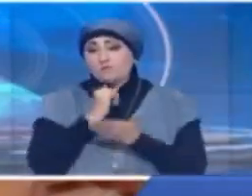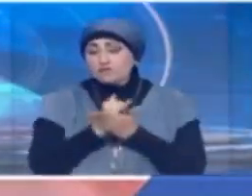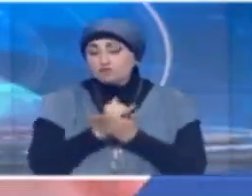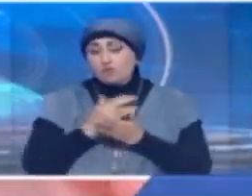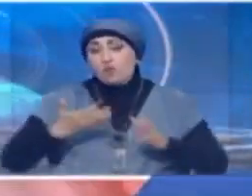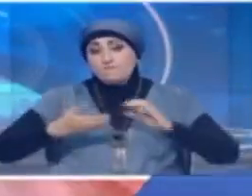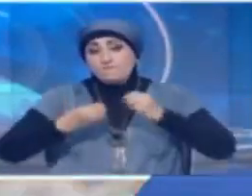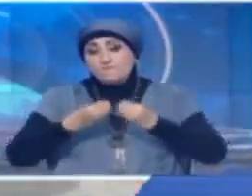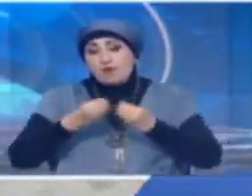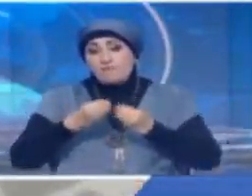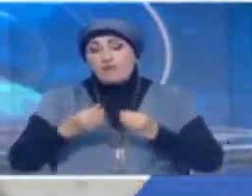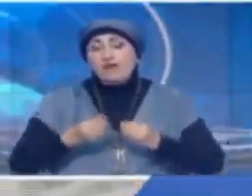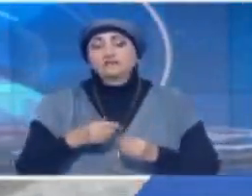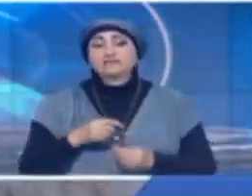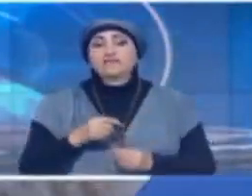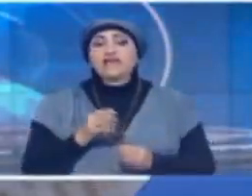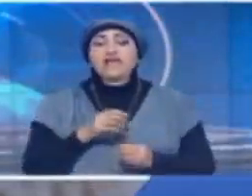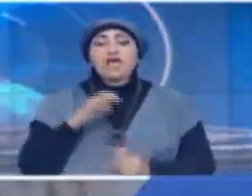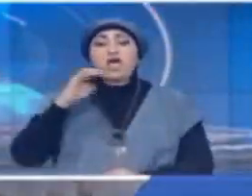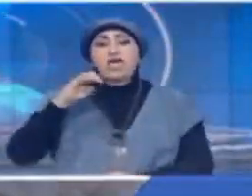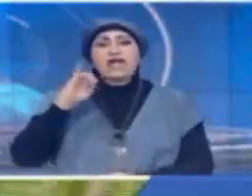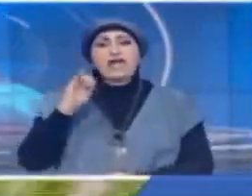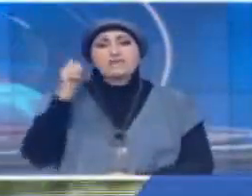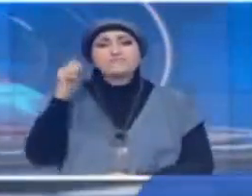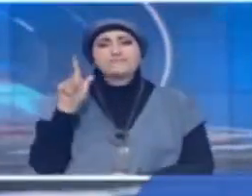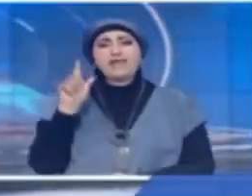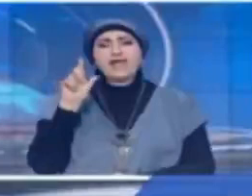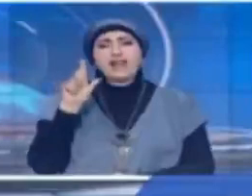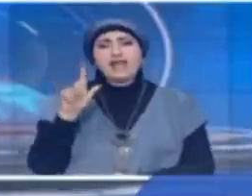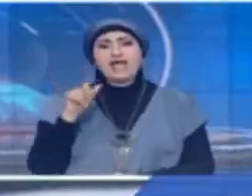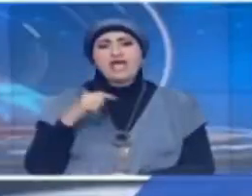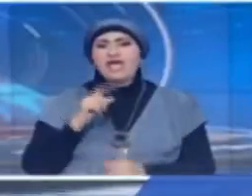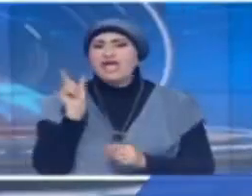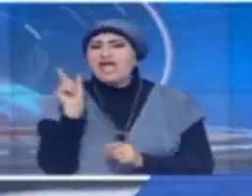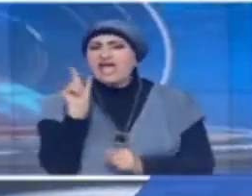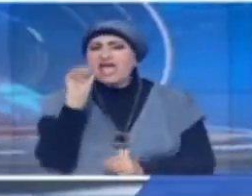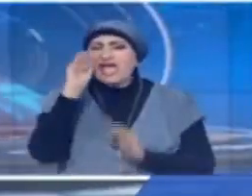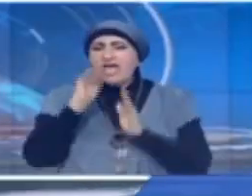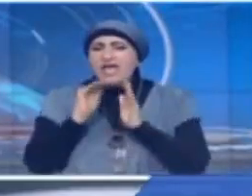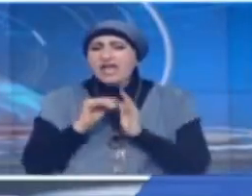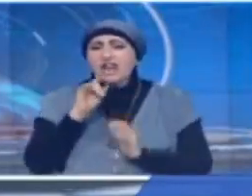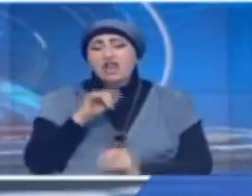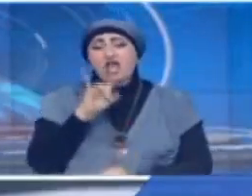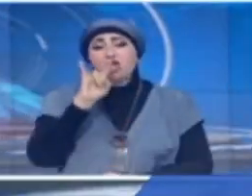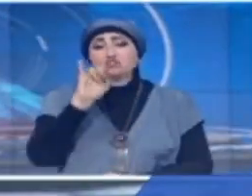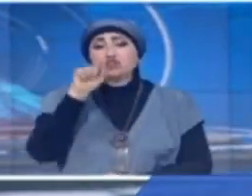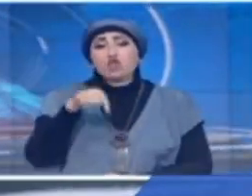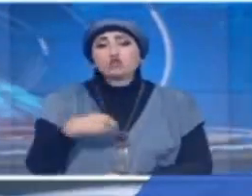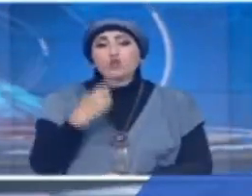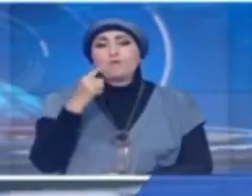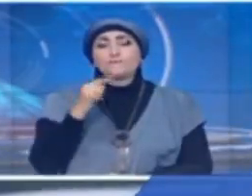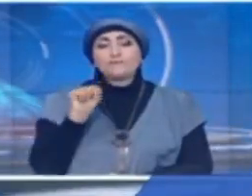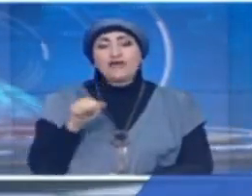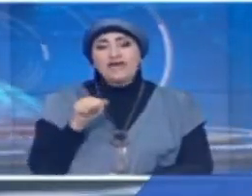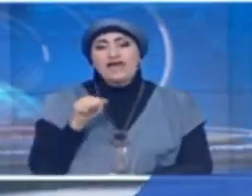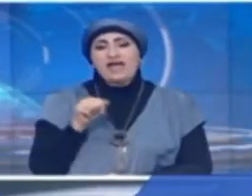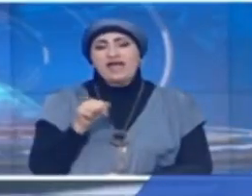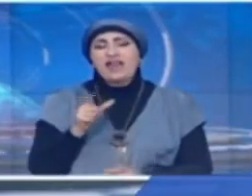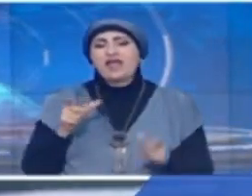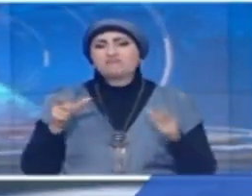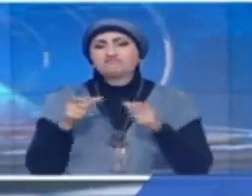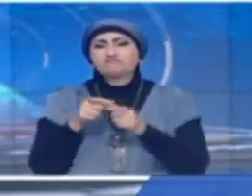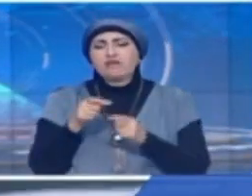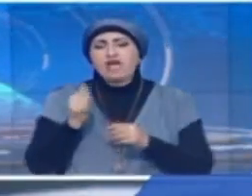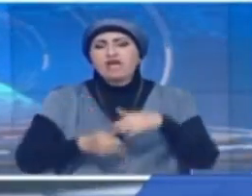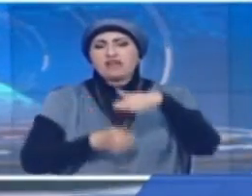نعم أستاذ جمال، يعني بعد أقل من مرور 10 أيام على عزل